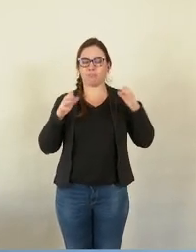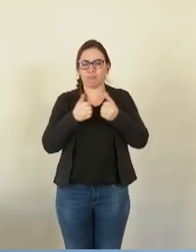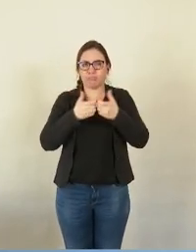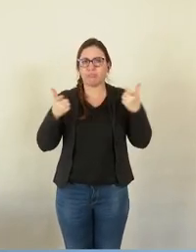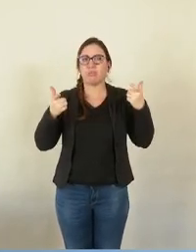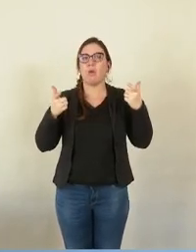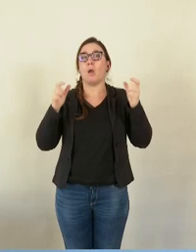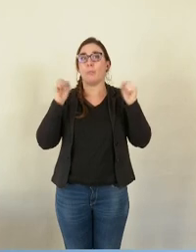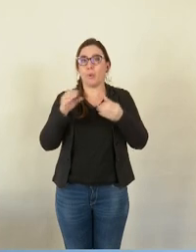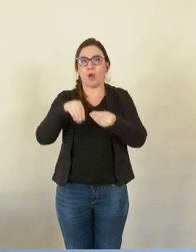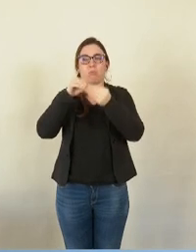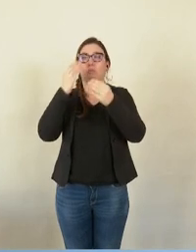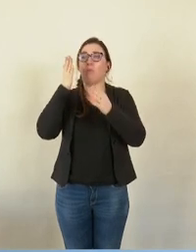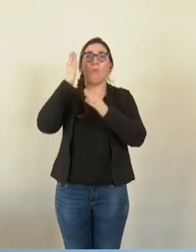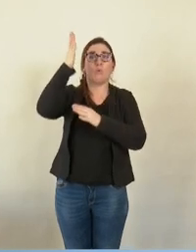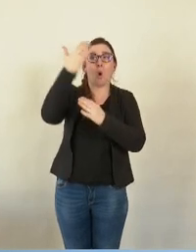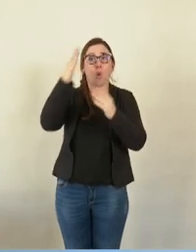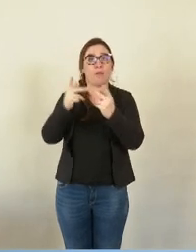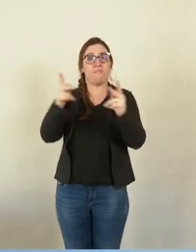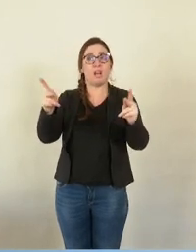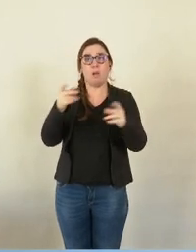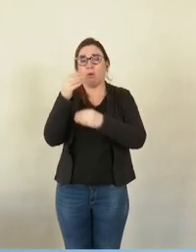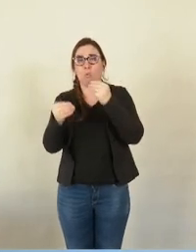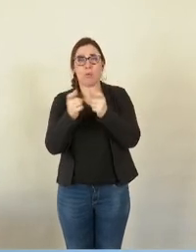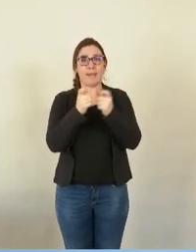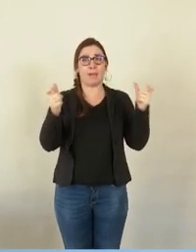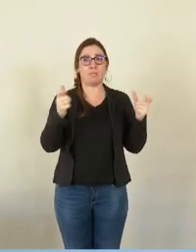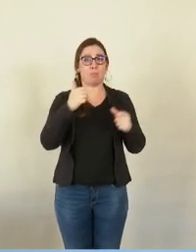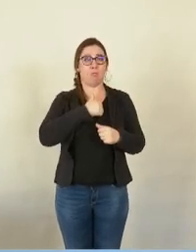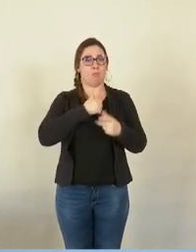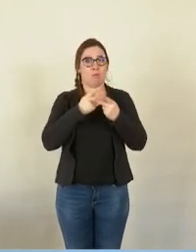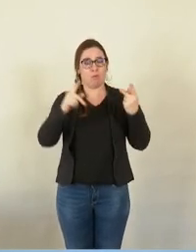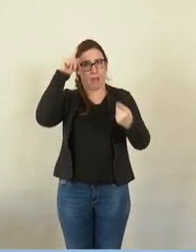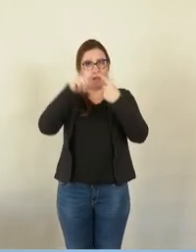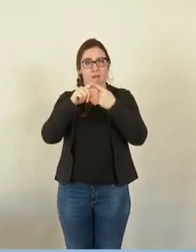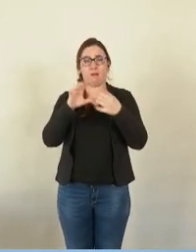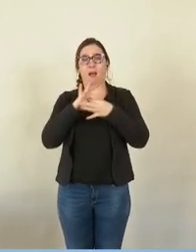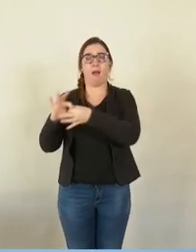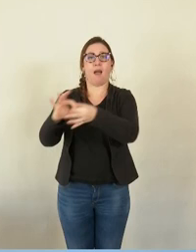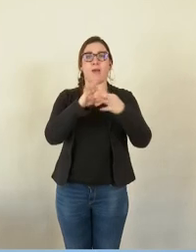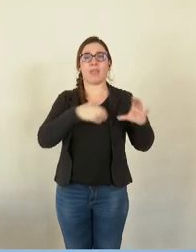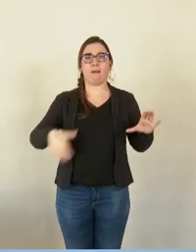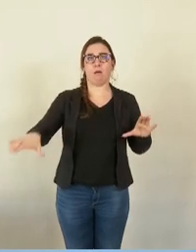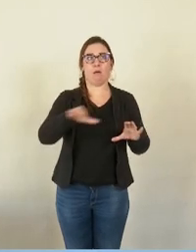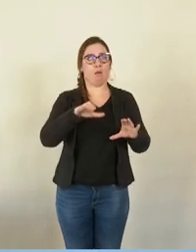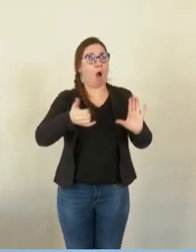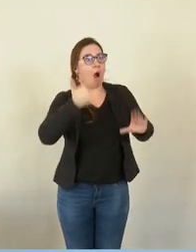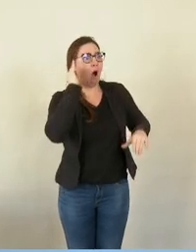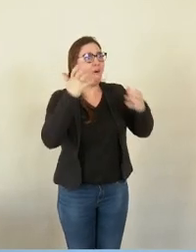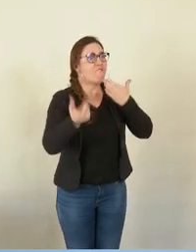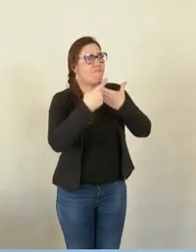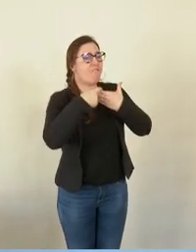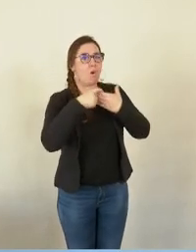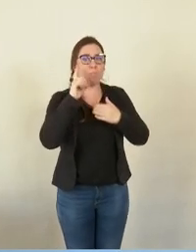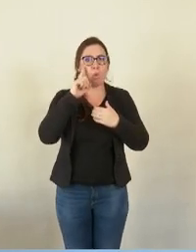si demain une autre collectivité ou même un établissement public de coopération intercommunale souhaitait entrer dans le mécanisme pour étendre son